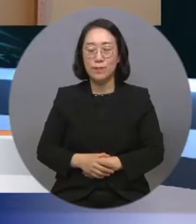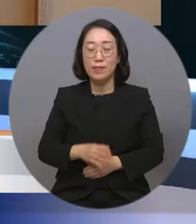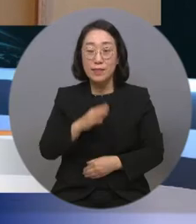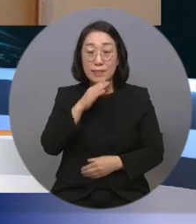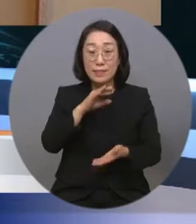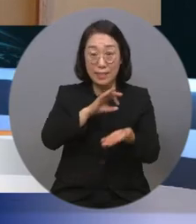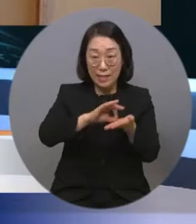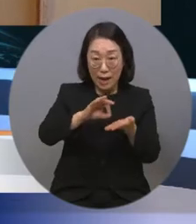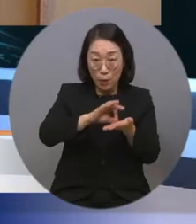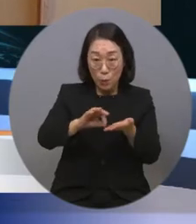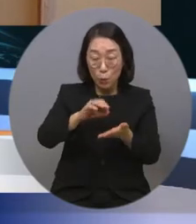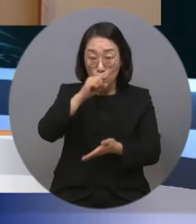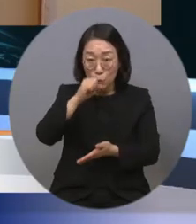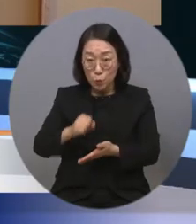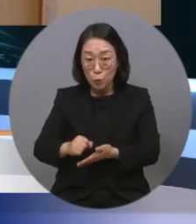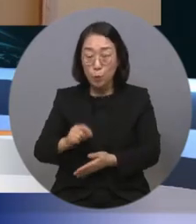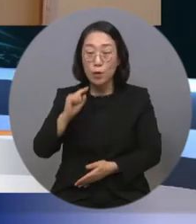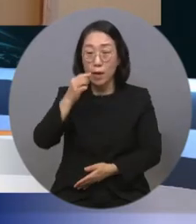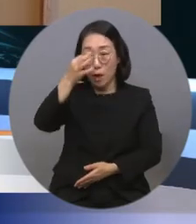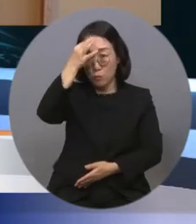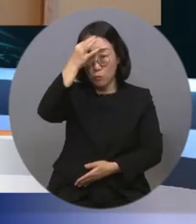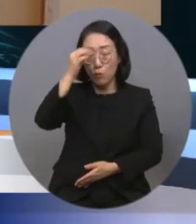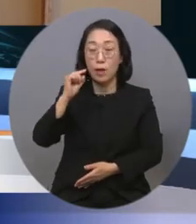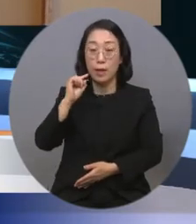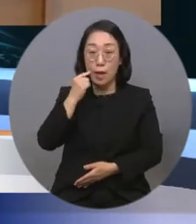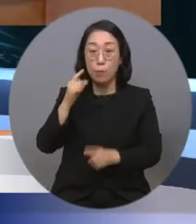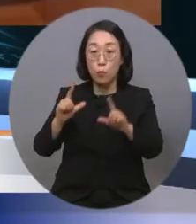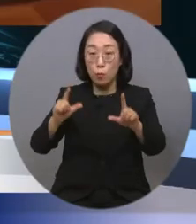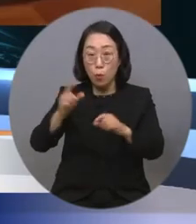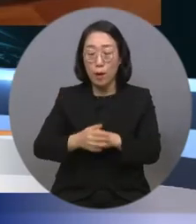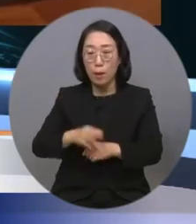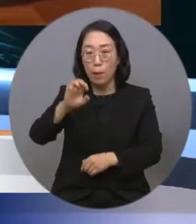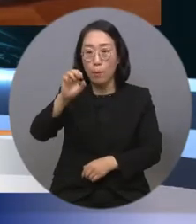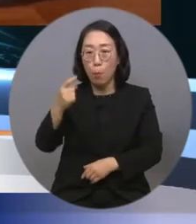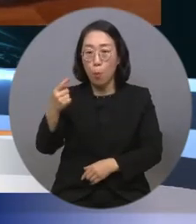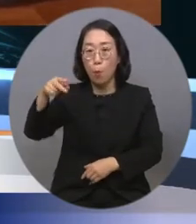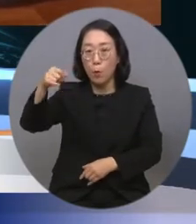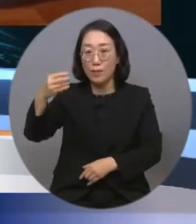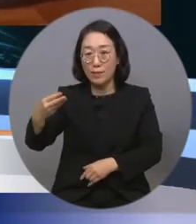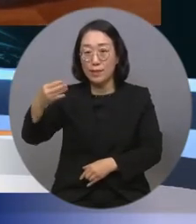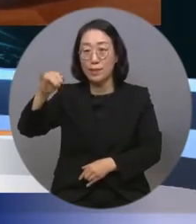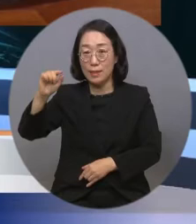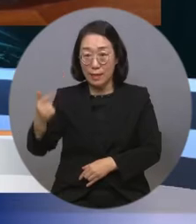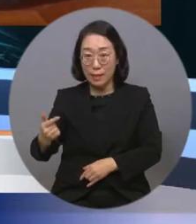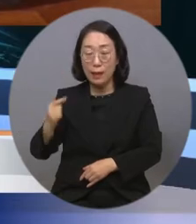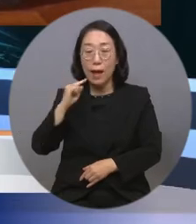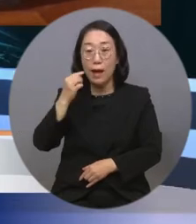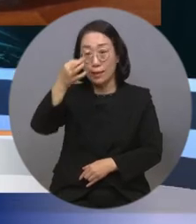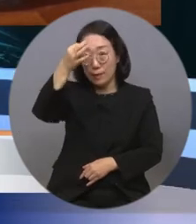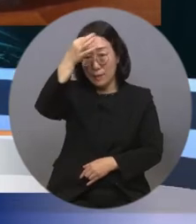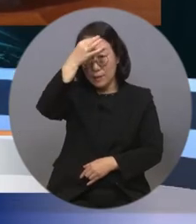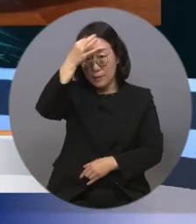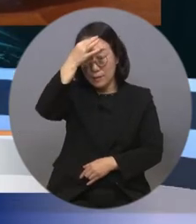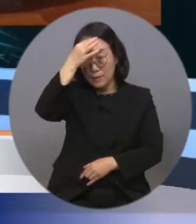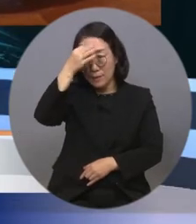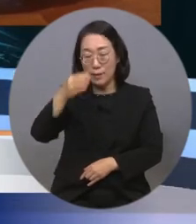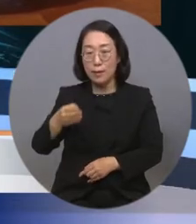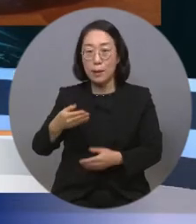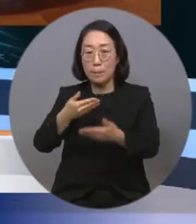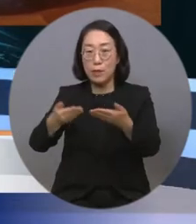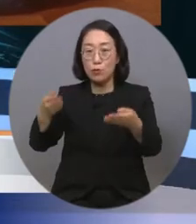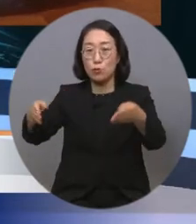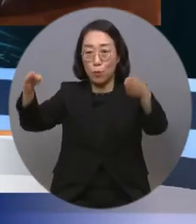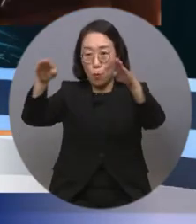실용성과 예술성을 모두 가진 생활 도자기 예술 포슬린 아트를 목포의 포슬린 갤러리에서 만날 수